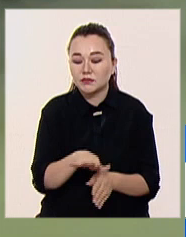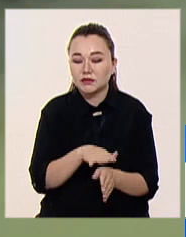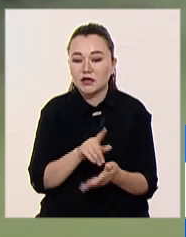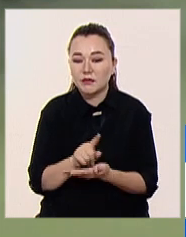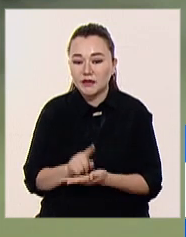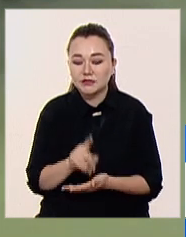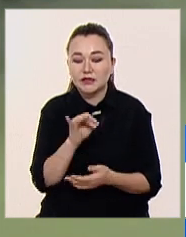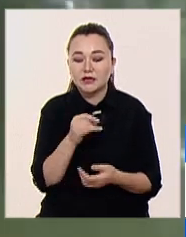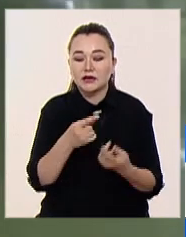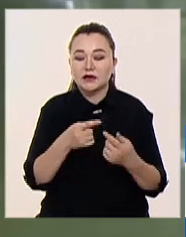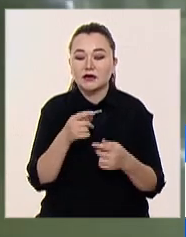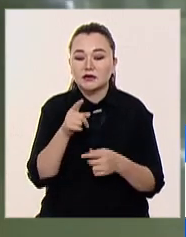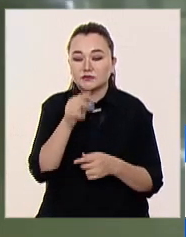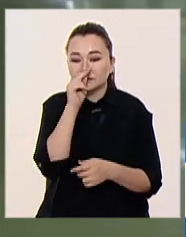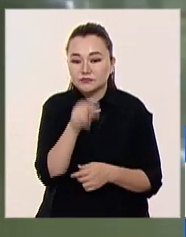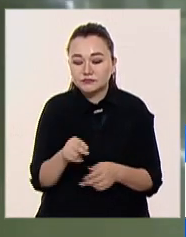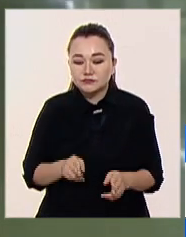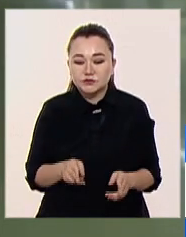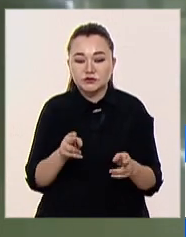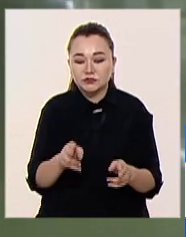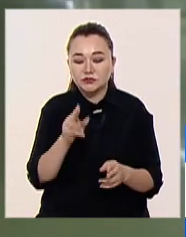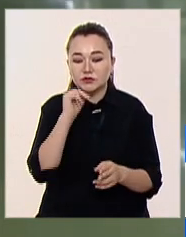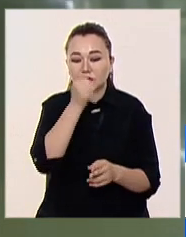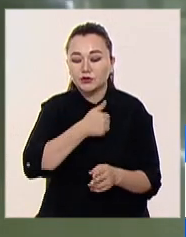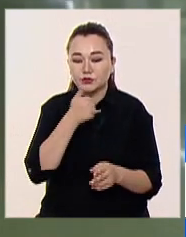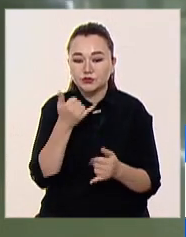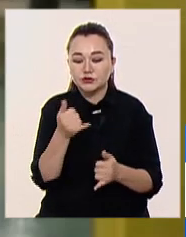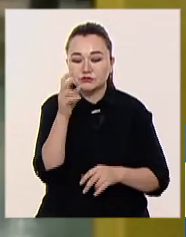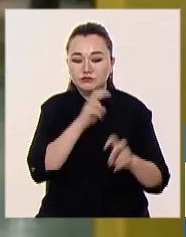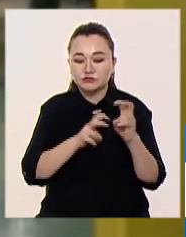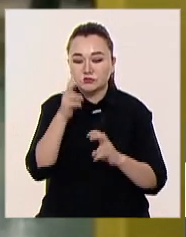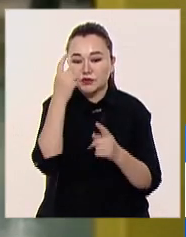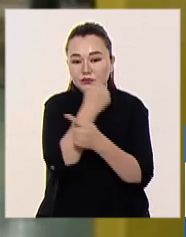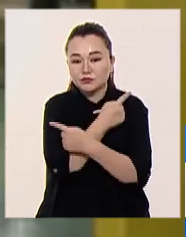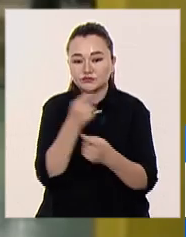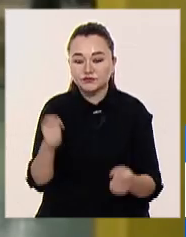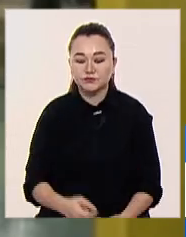кәсіпкерге алаяқтық бабы бойынша айып тағылып, былтырдан бері халықаралық іздеу жарияланды.